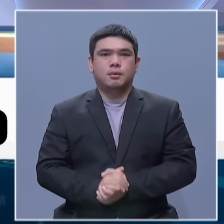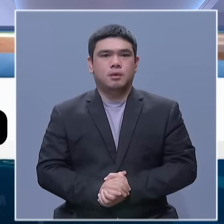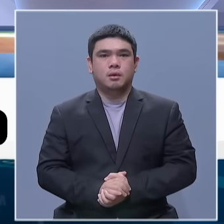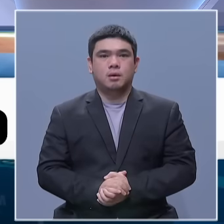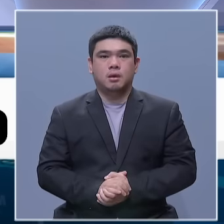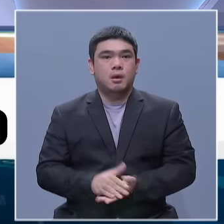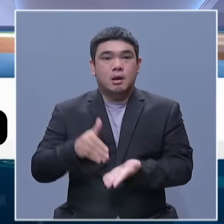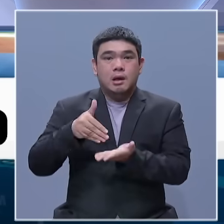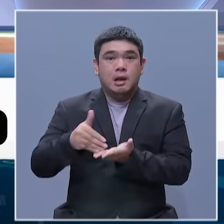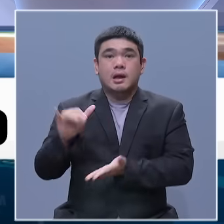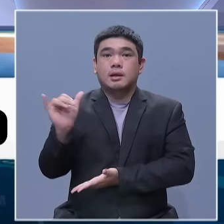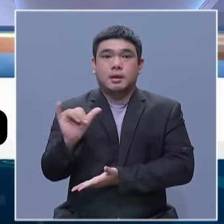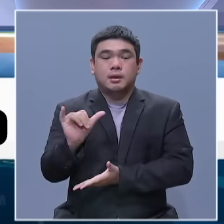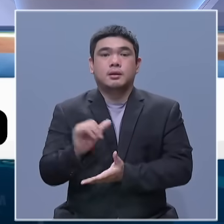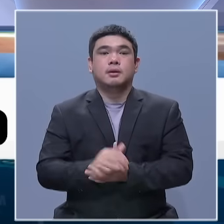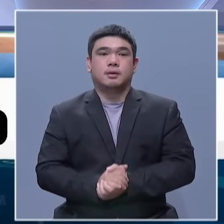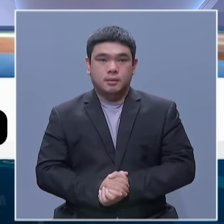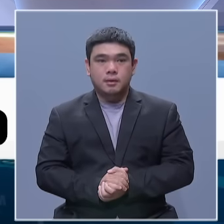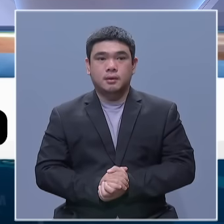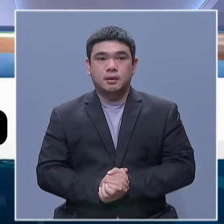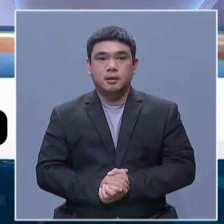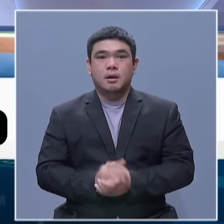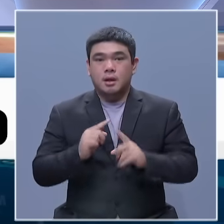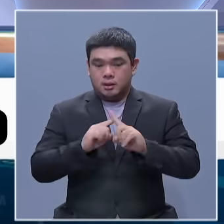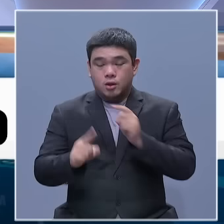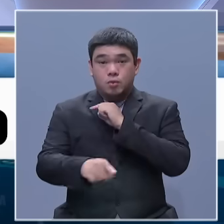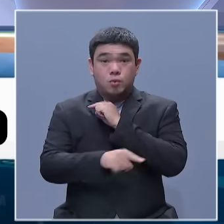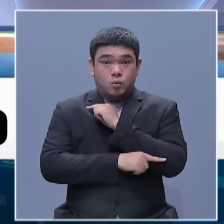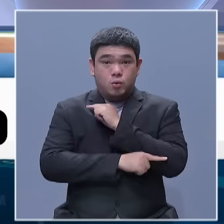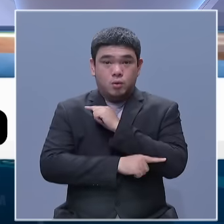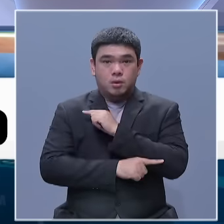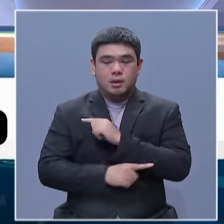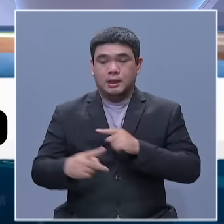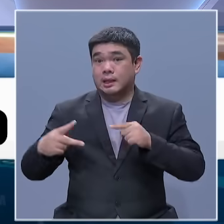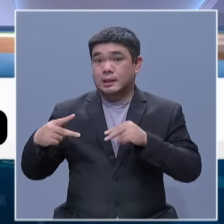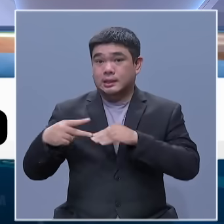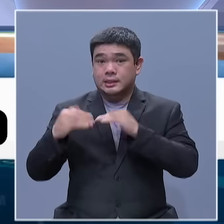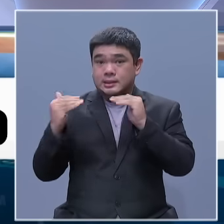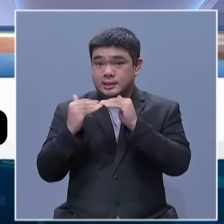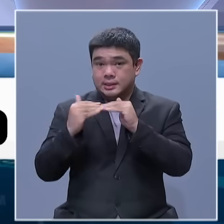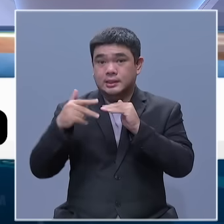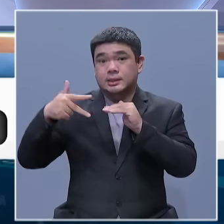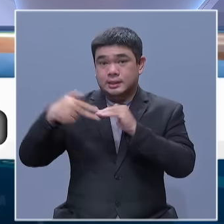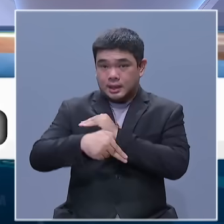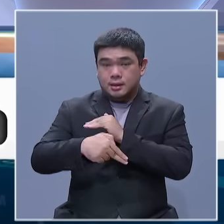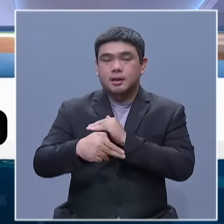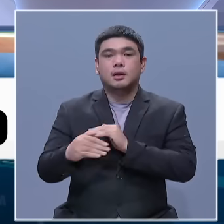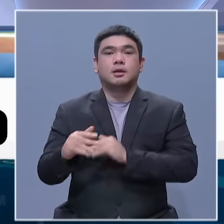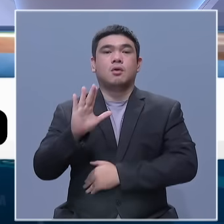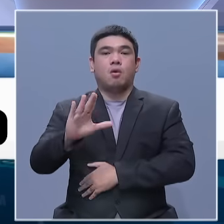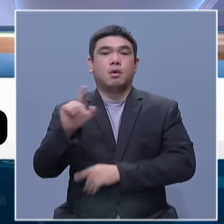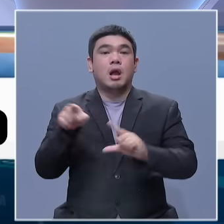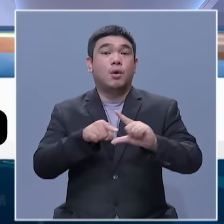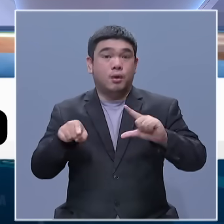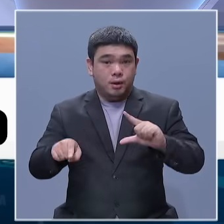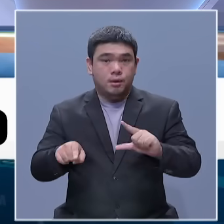นำไปสู่การขับออกจากพักได้นะคะ ไม่ได้ขับออกจากพักแต่ก็โดนลงโทษด้วยการตัดสิทธิ์พึงมีในการเป็นสมาชิกของพักก้าวไกล ค ่ ะ พอออก